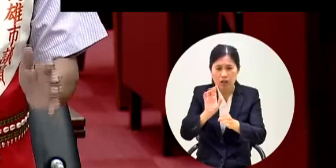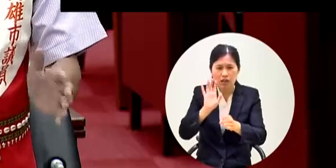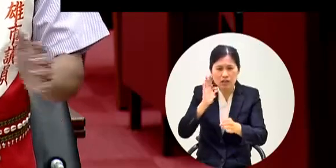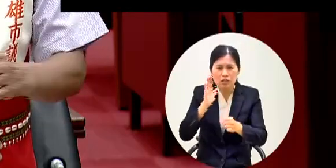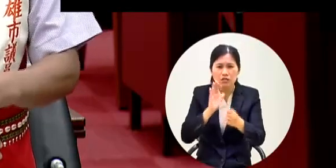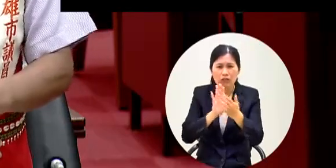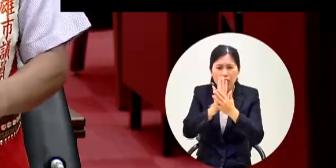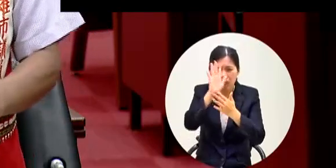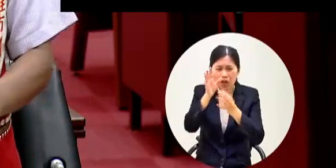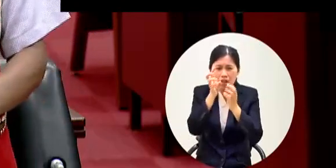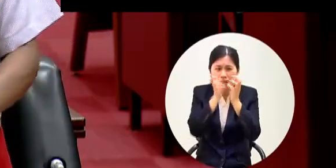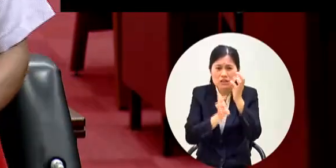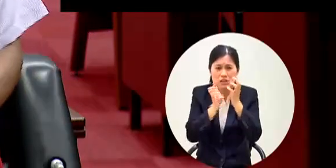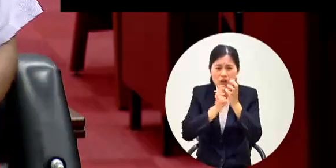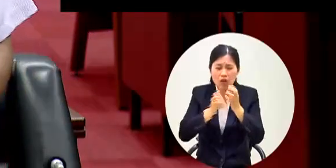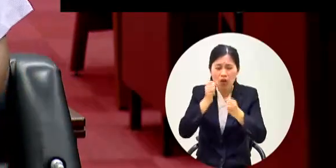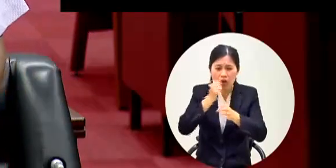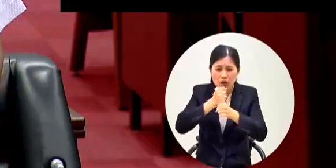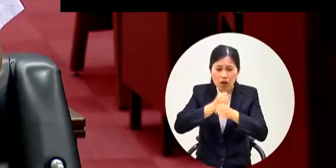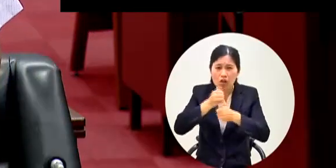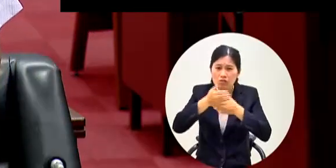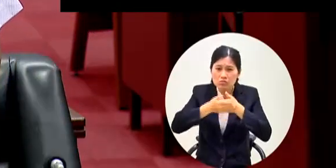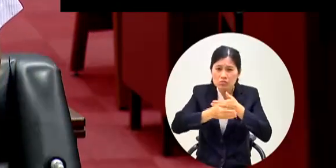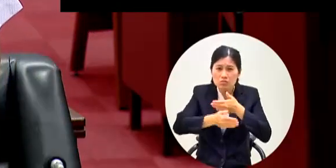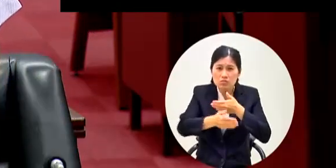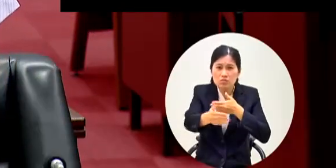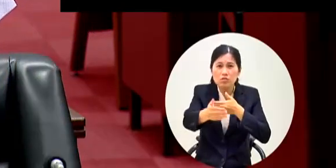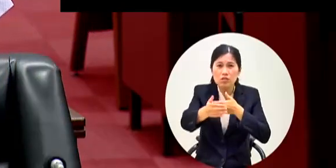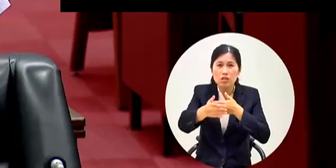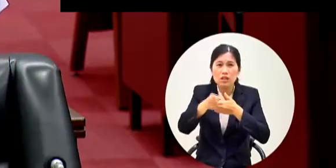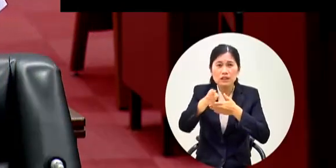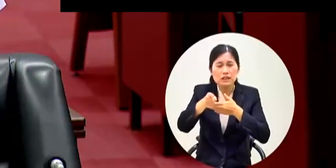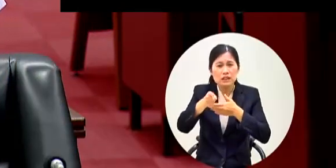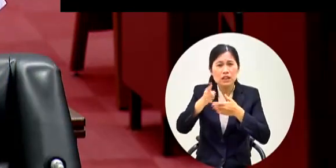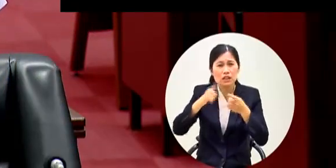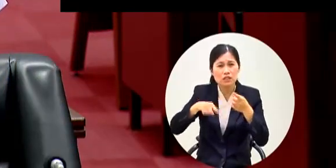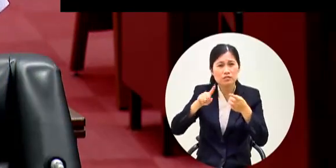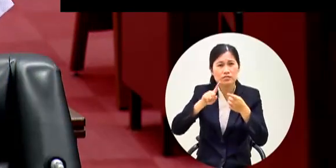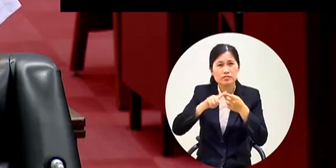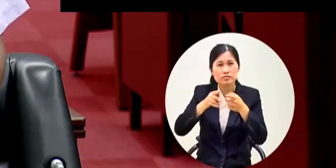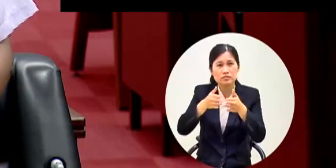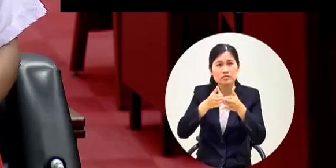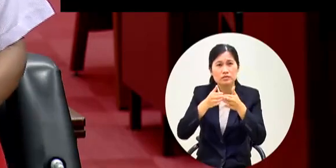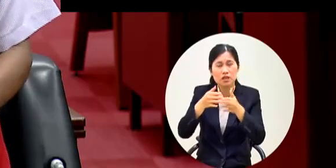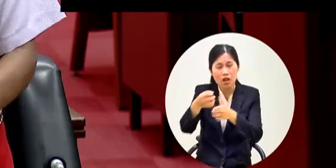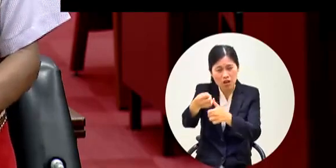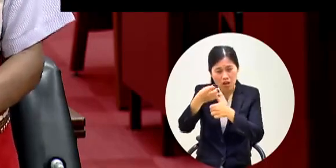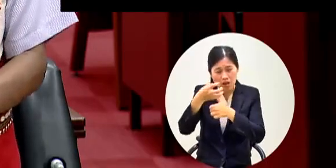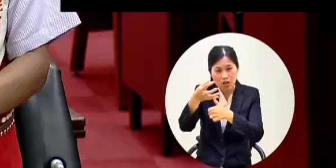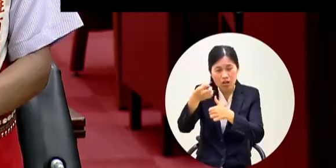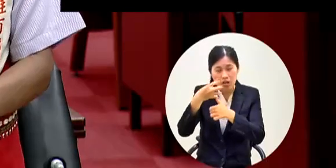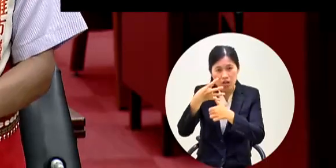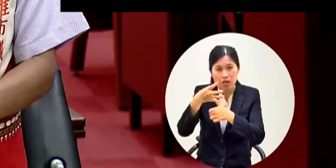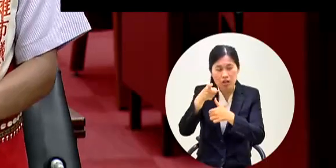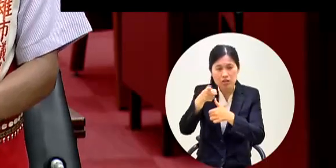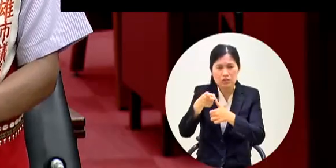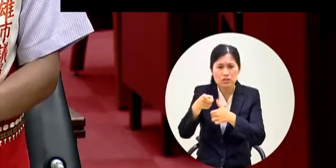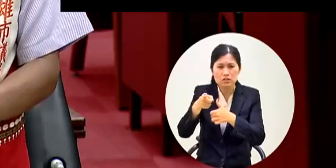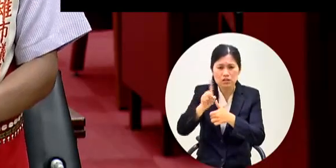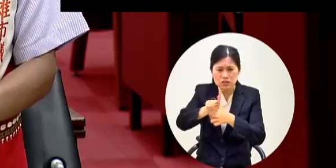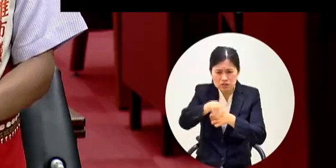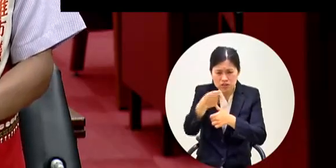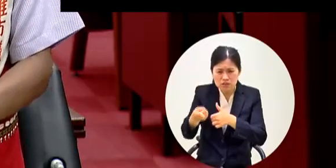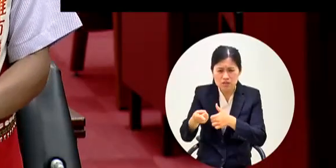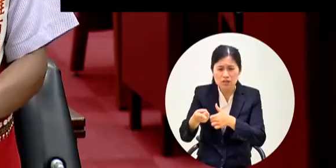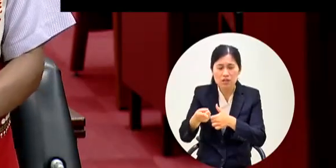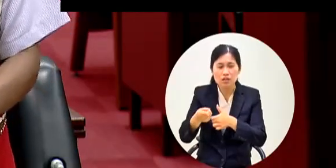当然这个事后是在我们现在台面上是告诉你大方向，最重要是后续